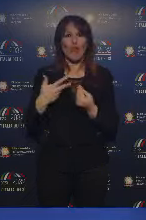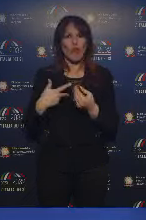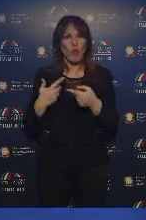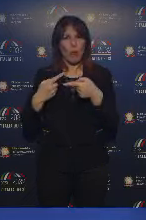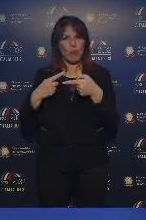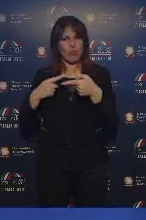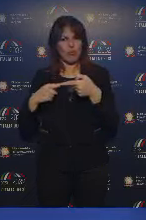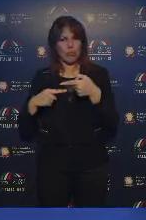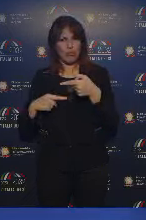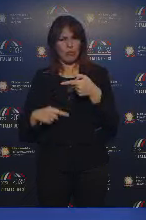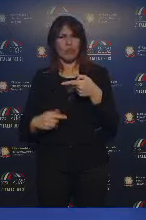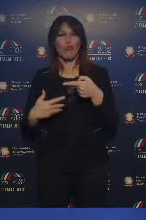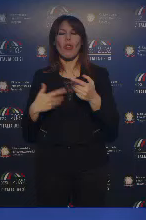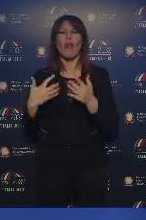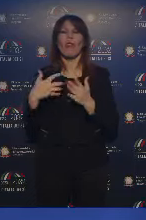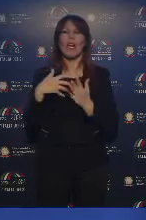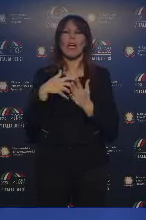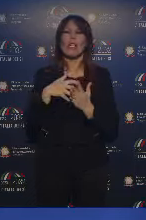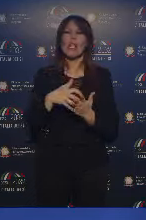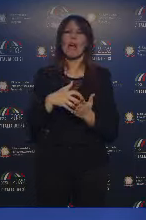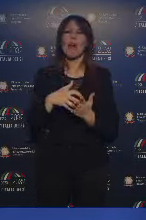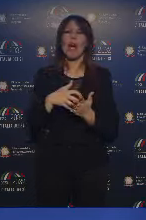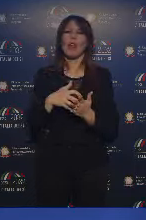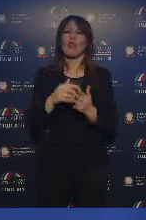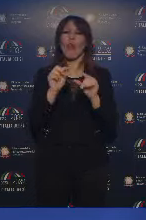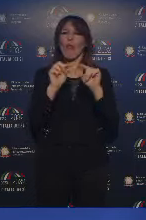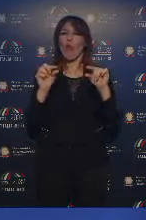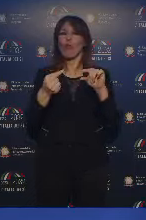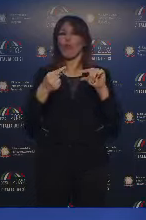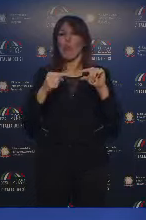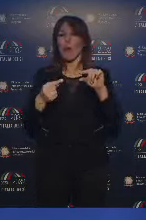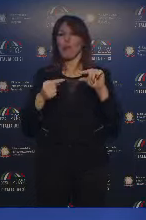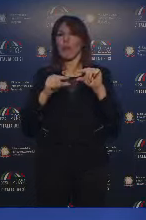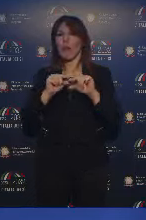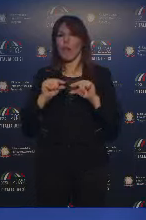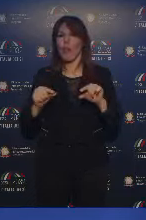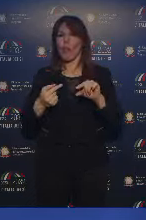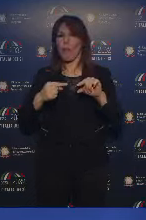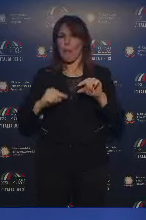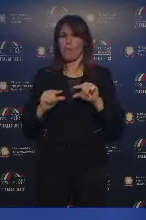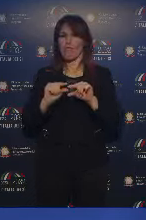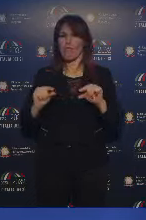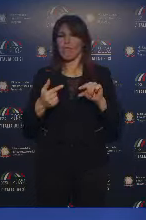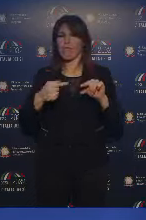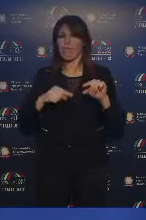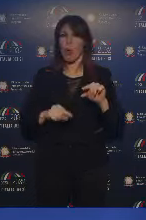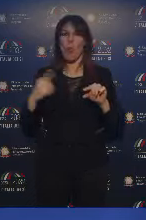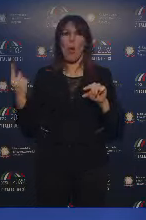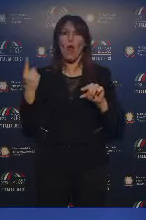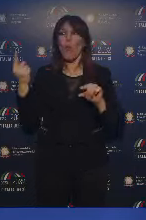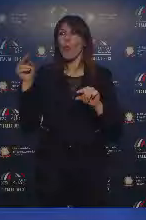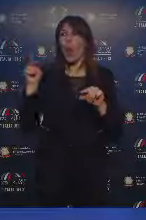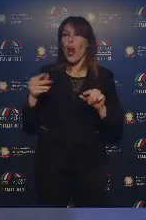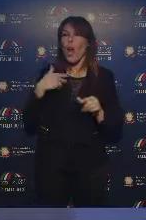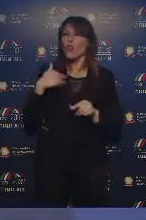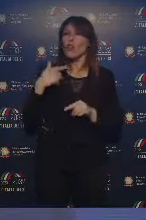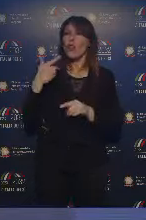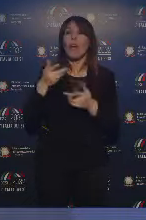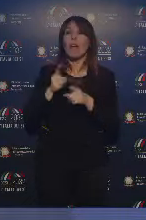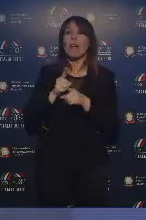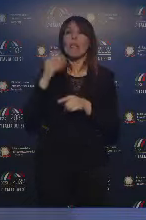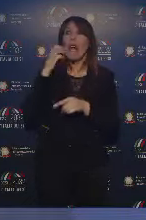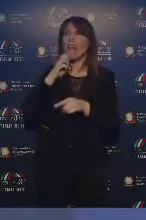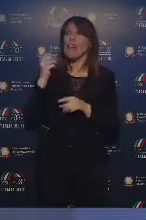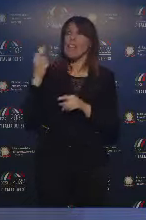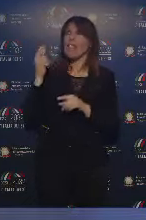messo il finanziamento sotto ogni voce perché ho letto che qualcuno dice Salvini verrà a presentare No queste non sono fantasie Quindi qua ci